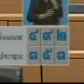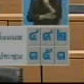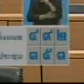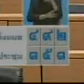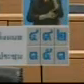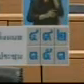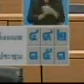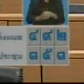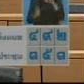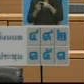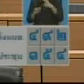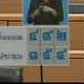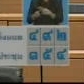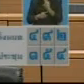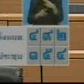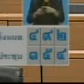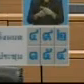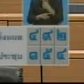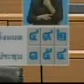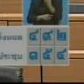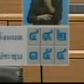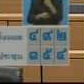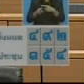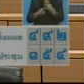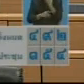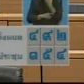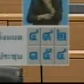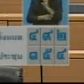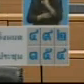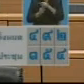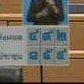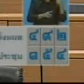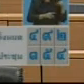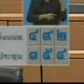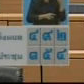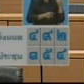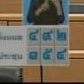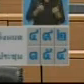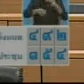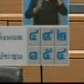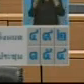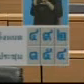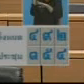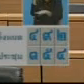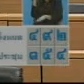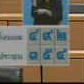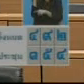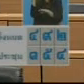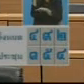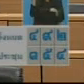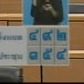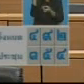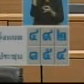างฤดูฝนคือเดือนสิงหาคมด้วยทำให้ระดับน้ำในเขื่อนอุบลรัตน์ณปัจจุบันอยู่ต่ำกว่าเกณฑ์ที่ควร